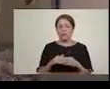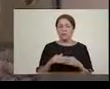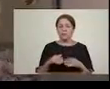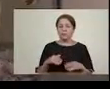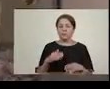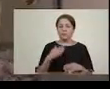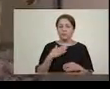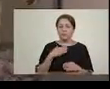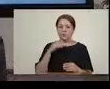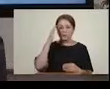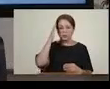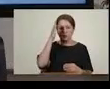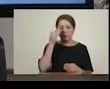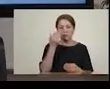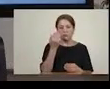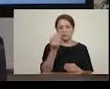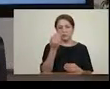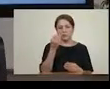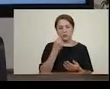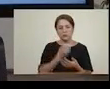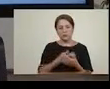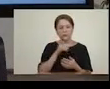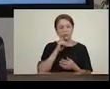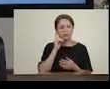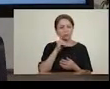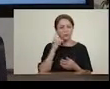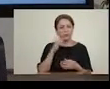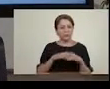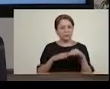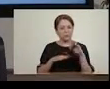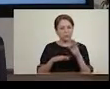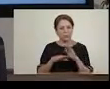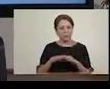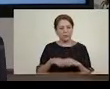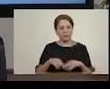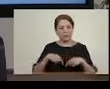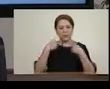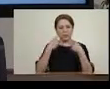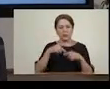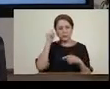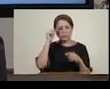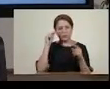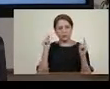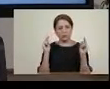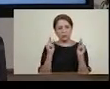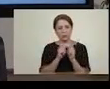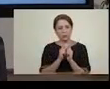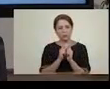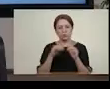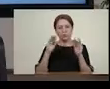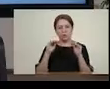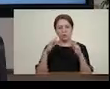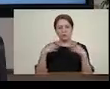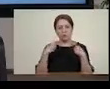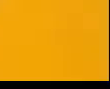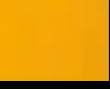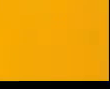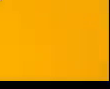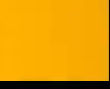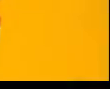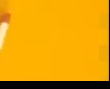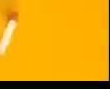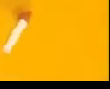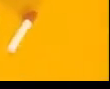bizning kelajagimiz siz aziz yoshlarimiz qo'ldadir. Kelgusi darslarda uchrashguncha xayr, salomat bo'ling.